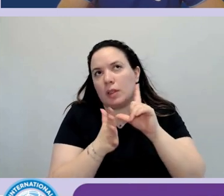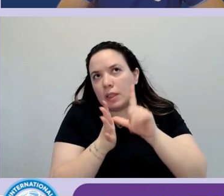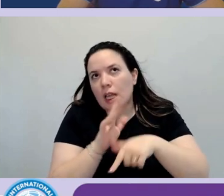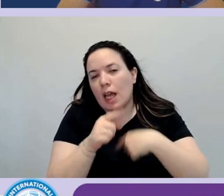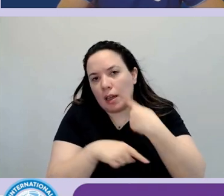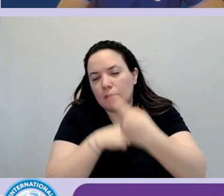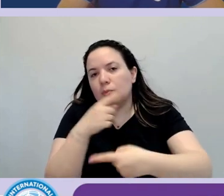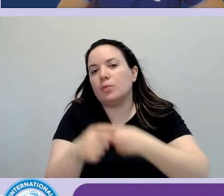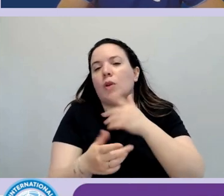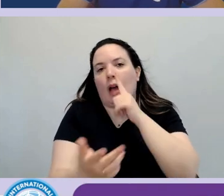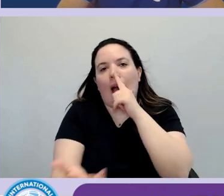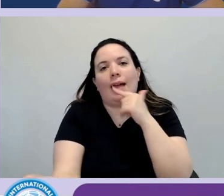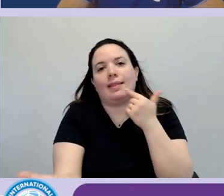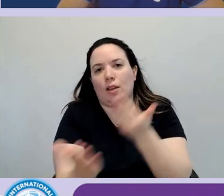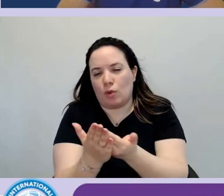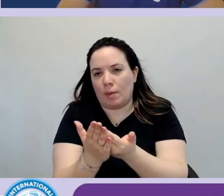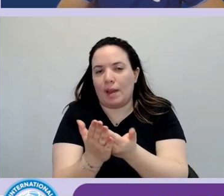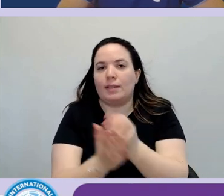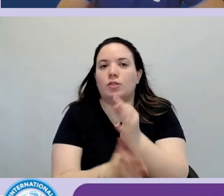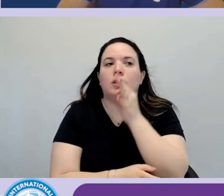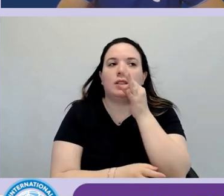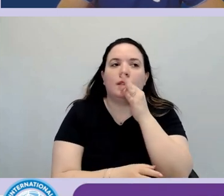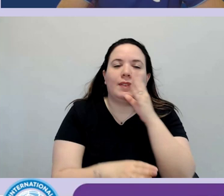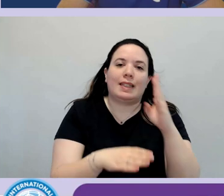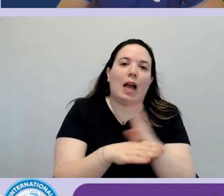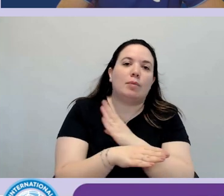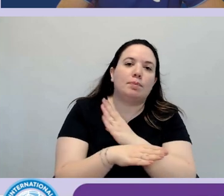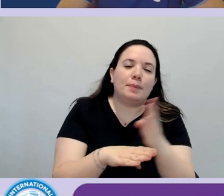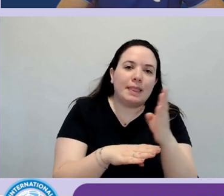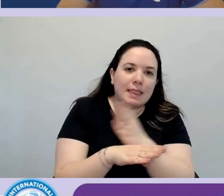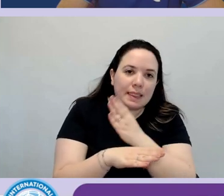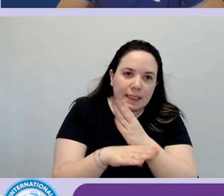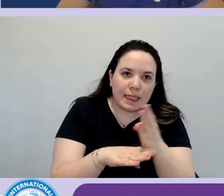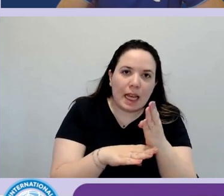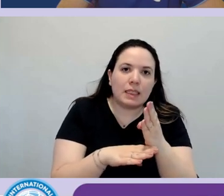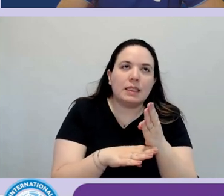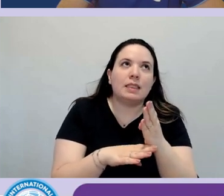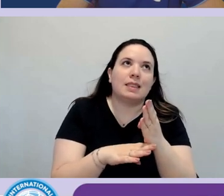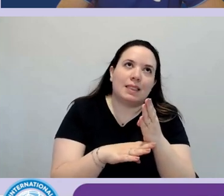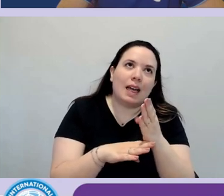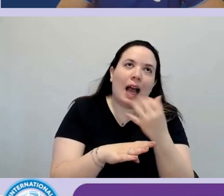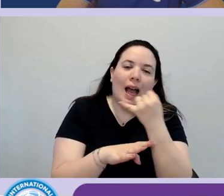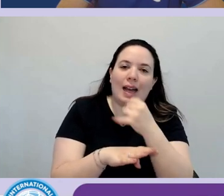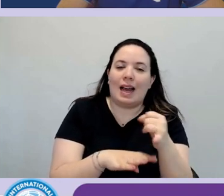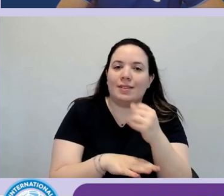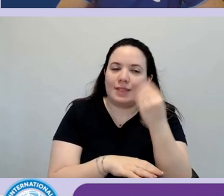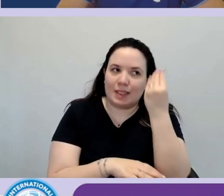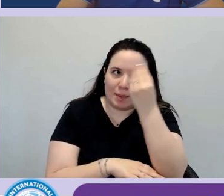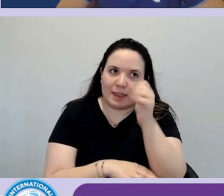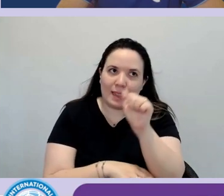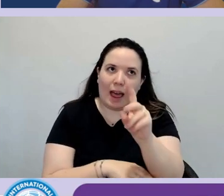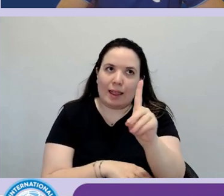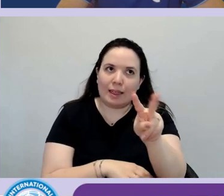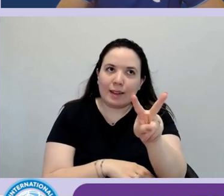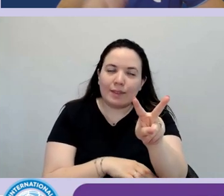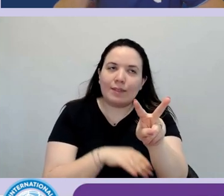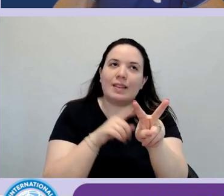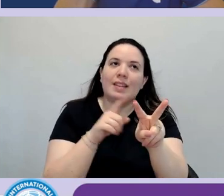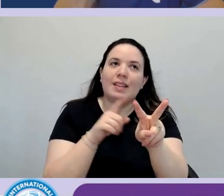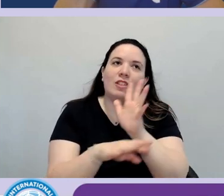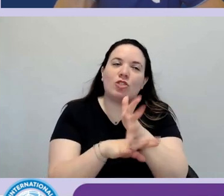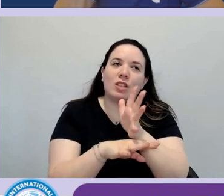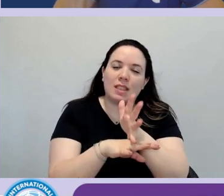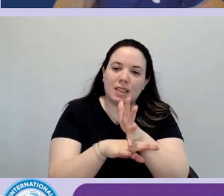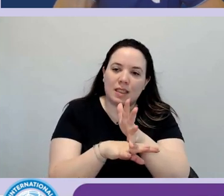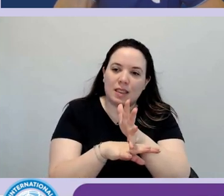queste Quindi direi che anche fi di business pensare la l'advertising che